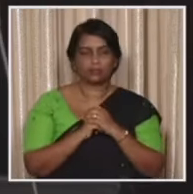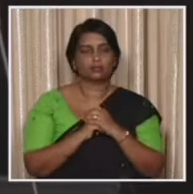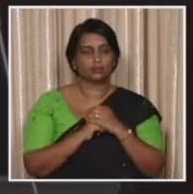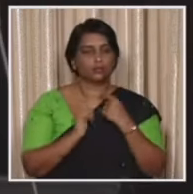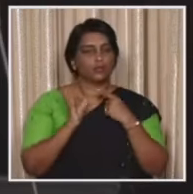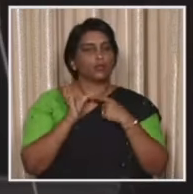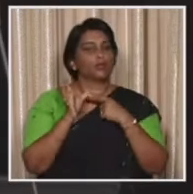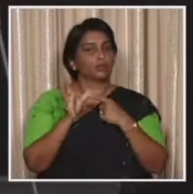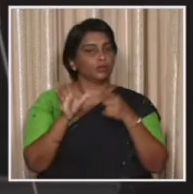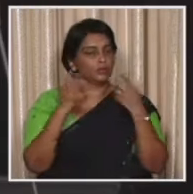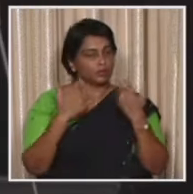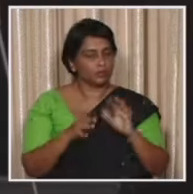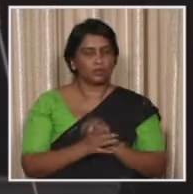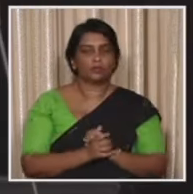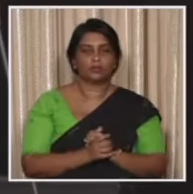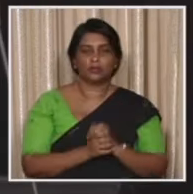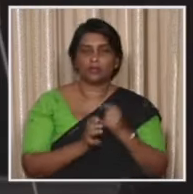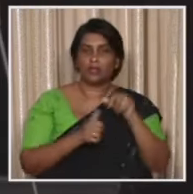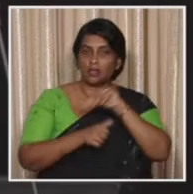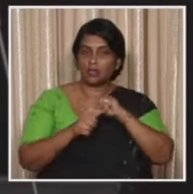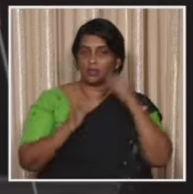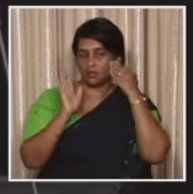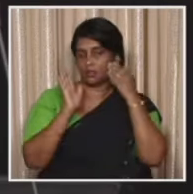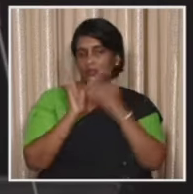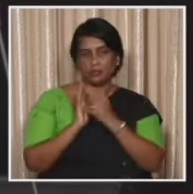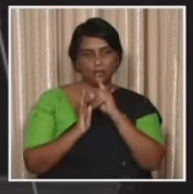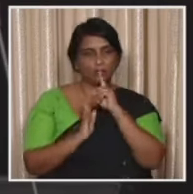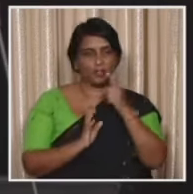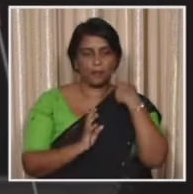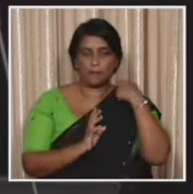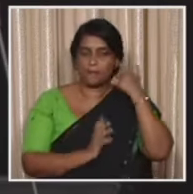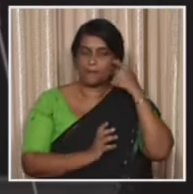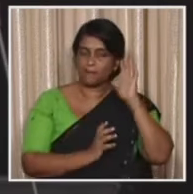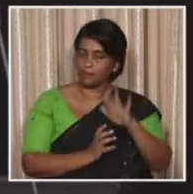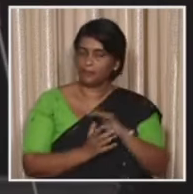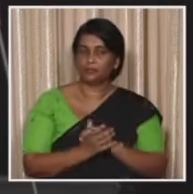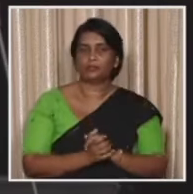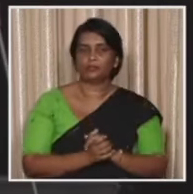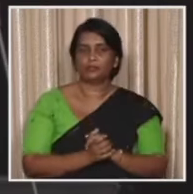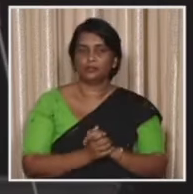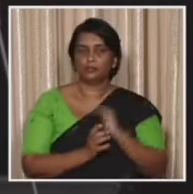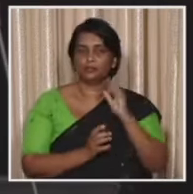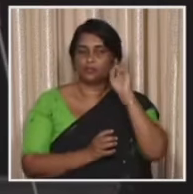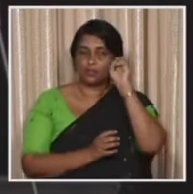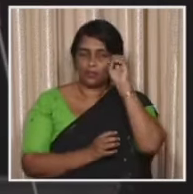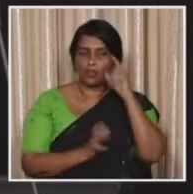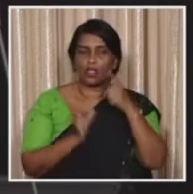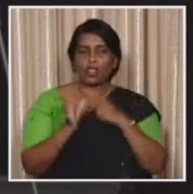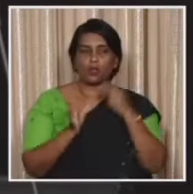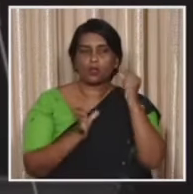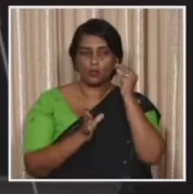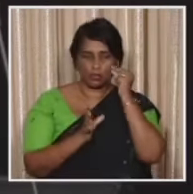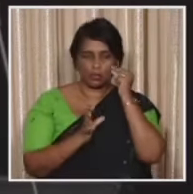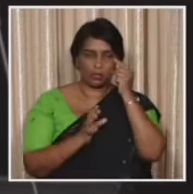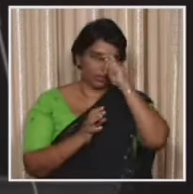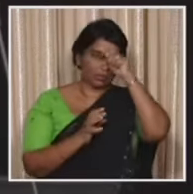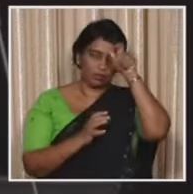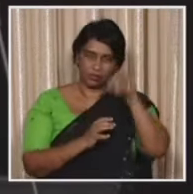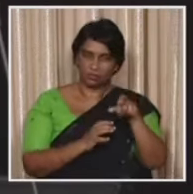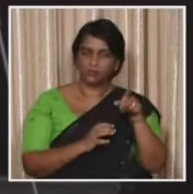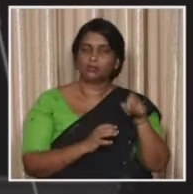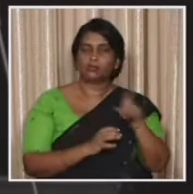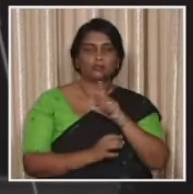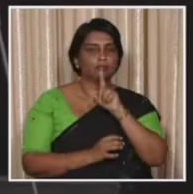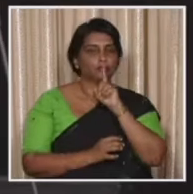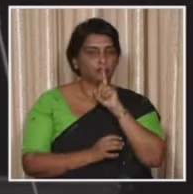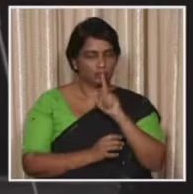පිළිතුරු සපයලා අපේ ආයතන ගැනම සඳහන් කරන්න බලාපොරොත්තු වෙනවා. විශේෂයෙන් උදෑසනම අනුර කුමාර දිසානායක මැතිතුමා